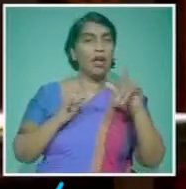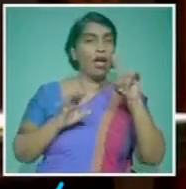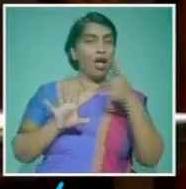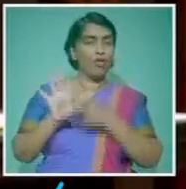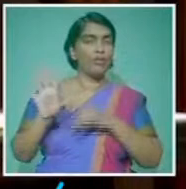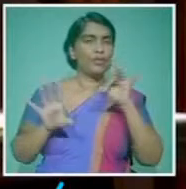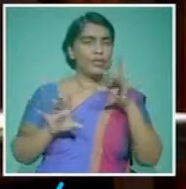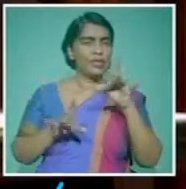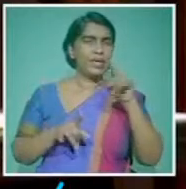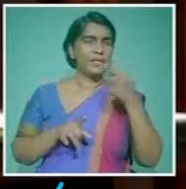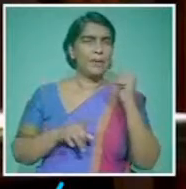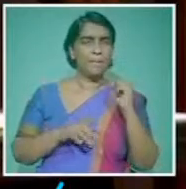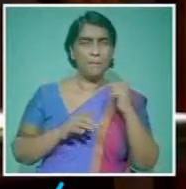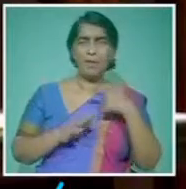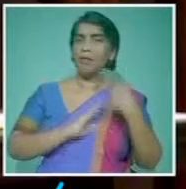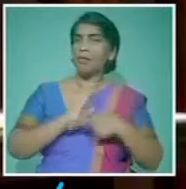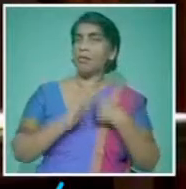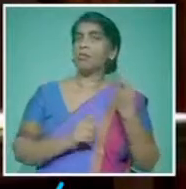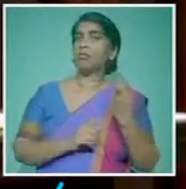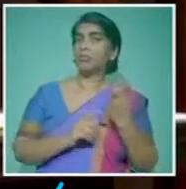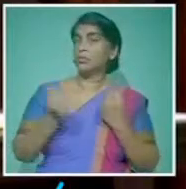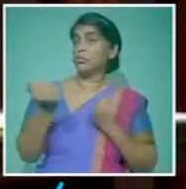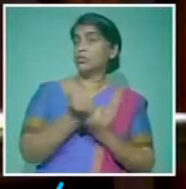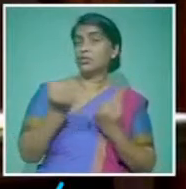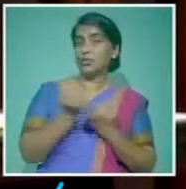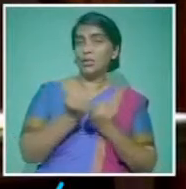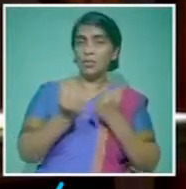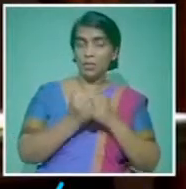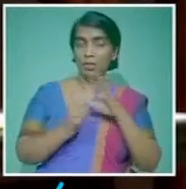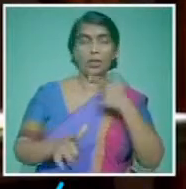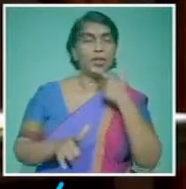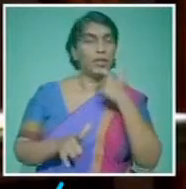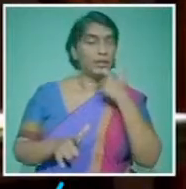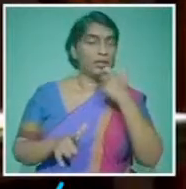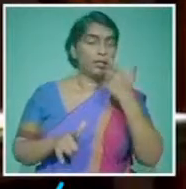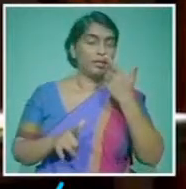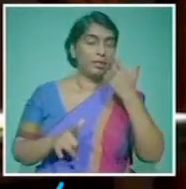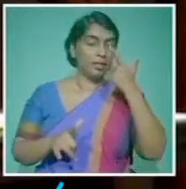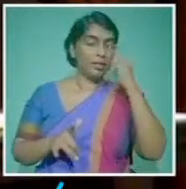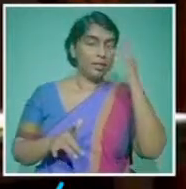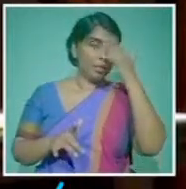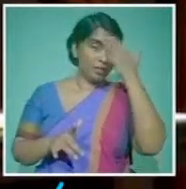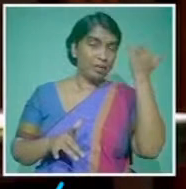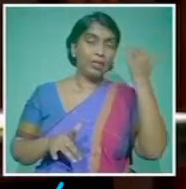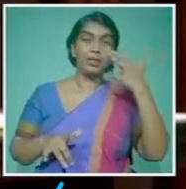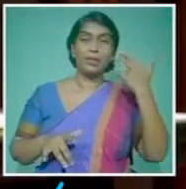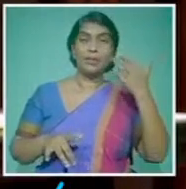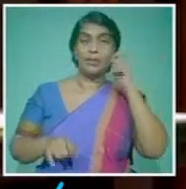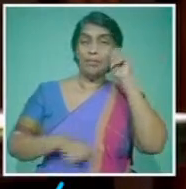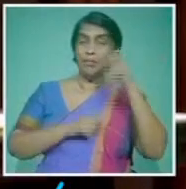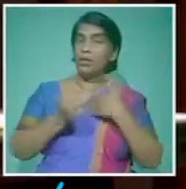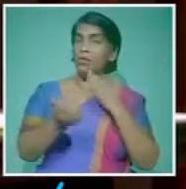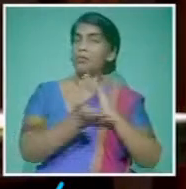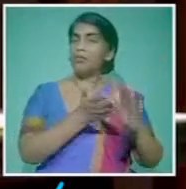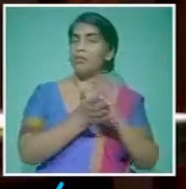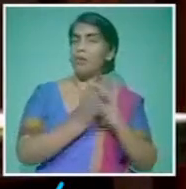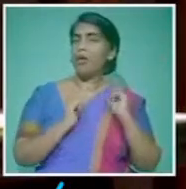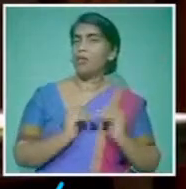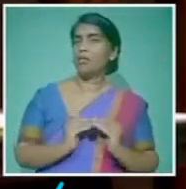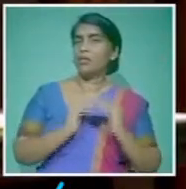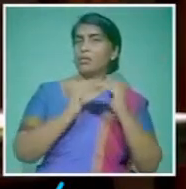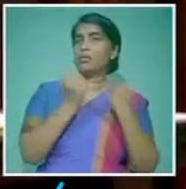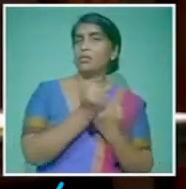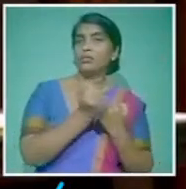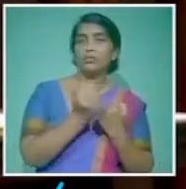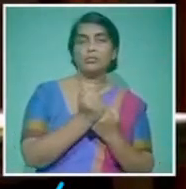100ක් 150ක් මේ රටේ ආර්ථිකයට උදව් කරපු ඒ වතු කර දෙමළ ජනතාවට තවතුරටත් අපි කොහොමද උදව් කරලා මේ රටේ ආර්ථිකය